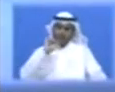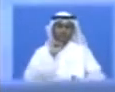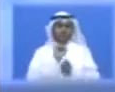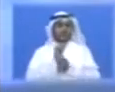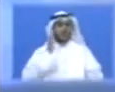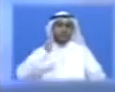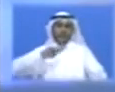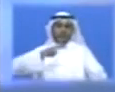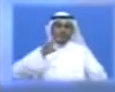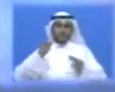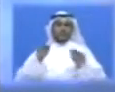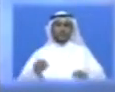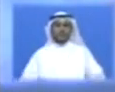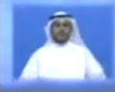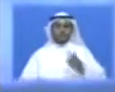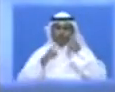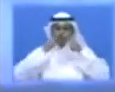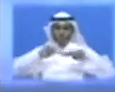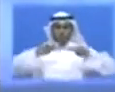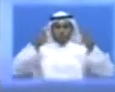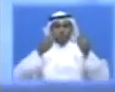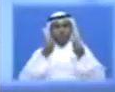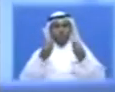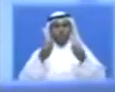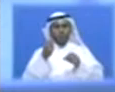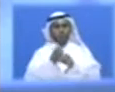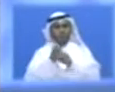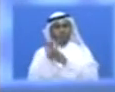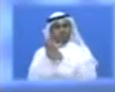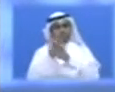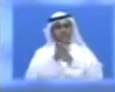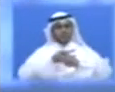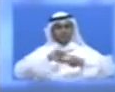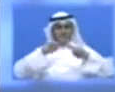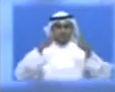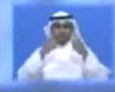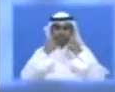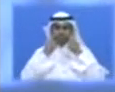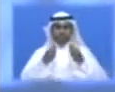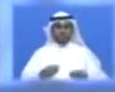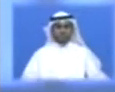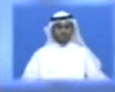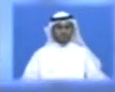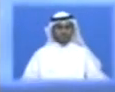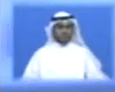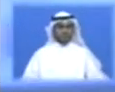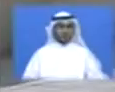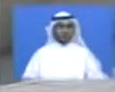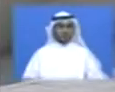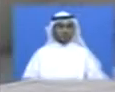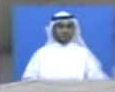بمثابة نقلة نوعية للخدمات التي تقوم بها التي تقدم لهذه الفئة.